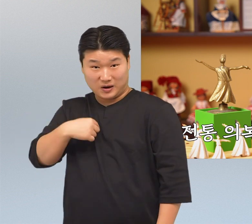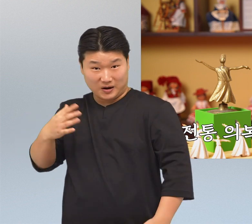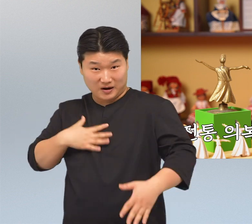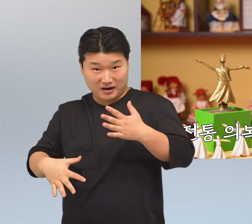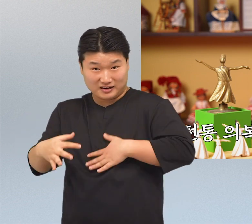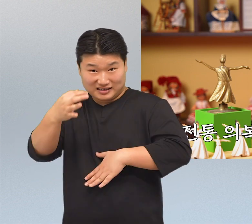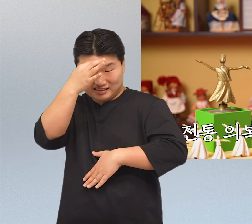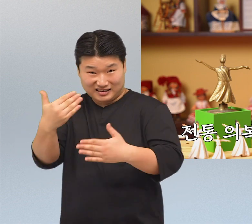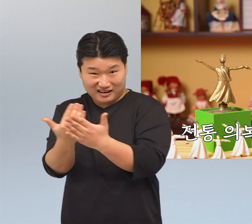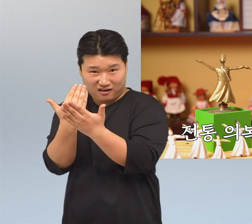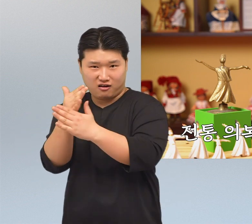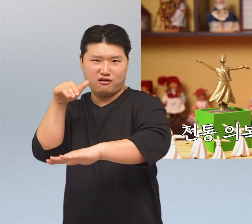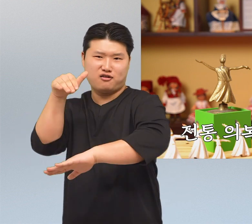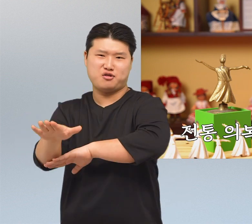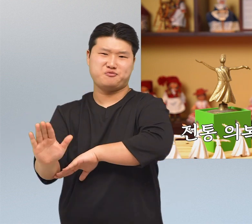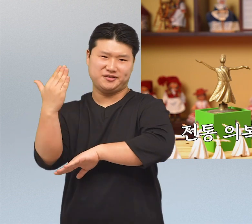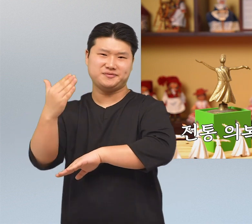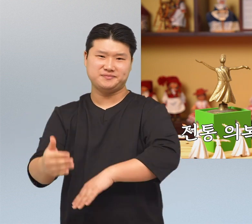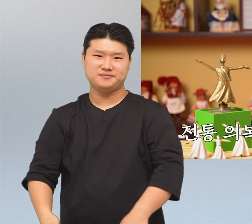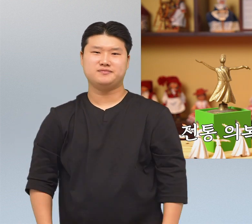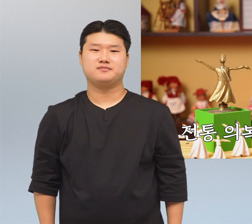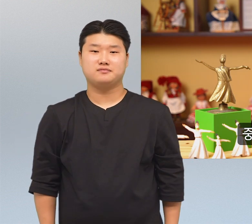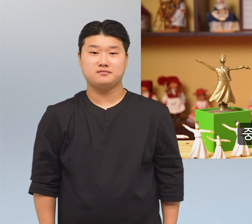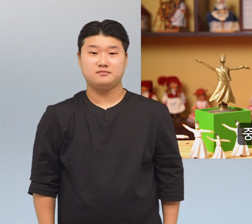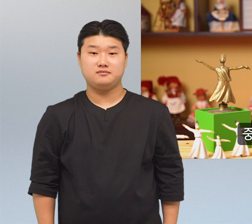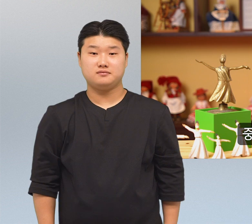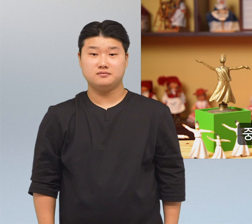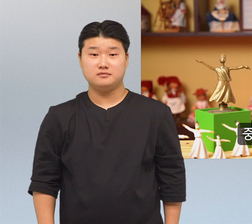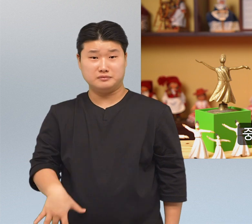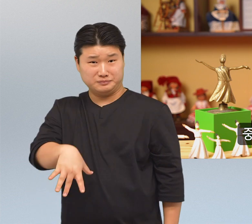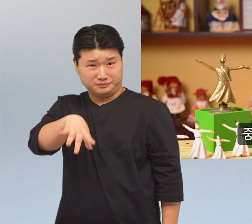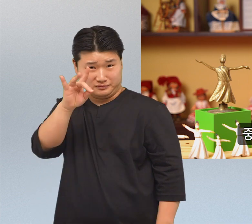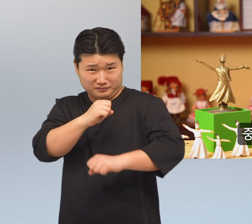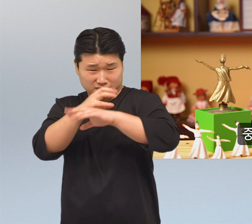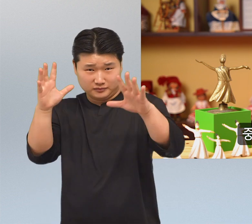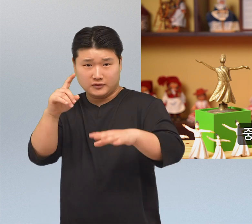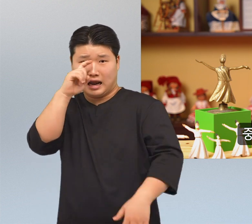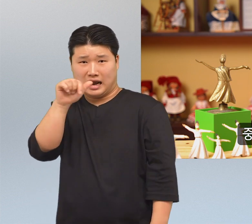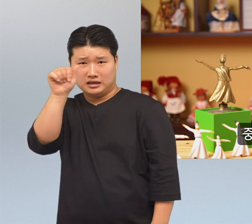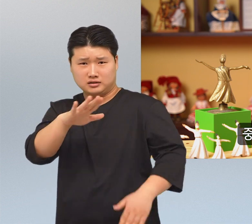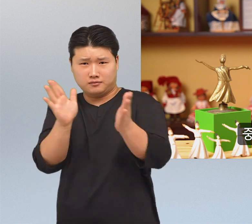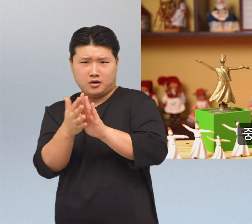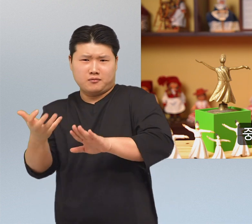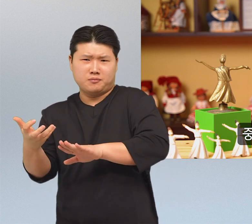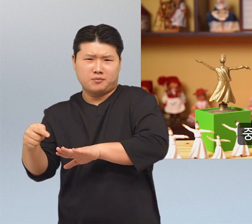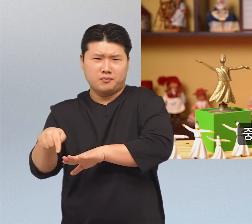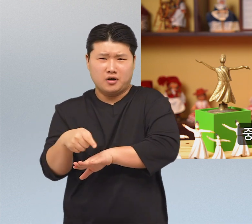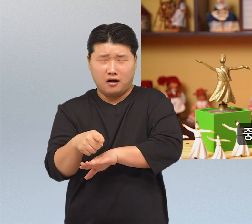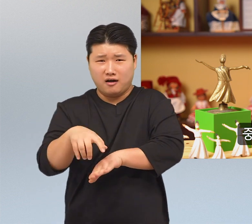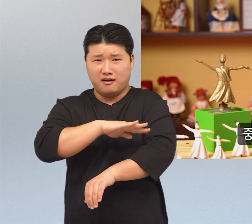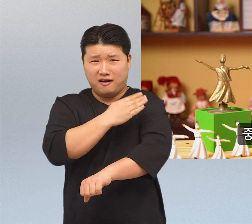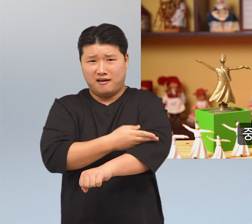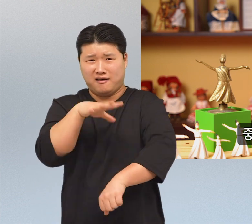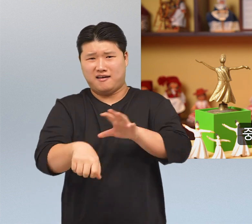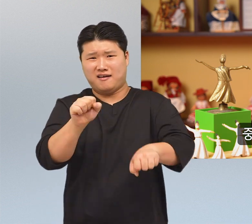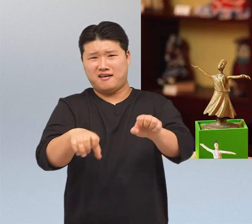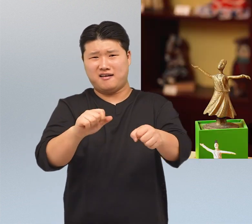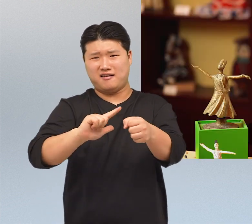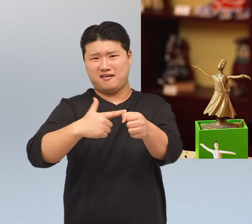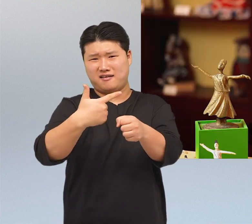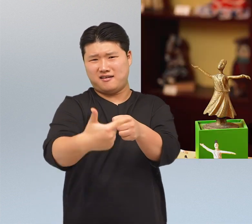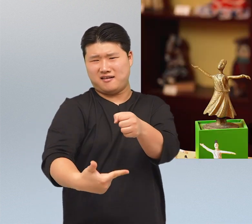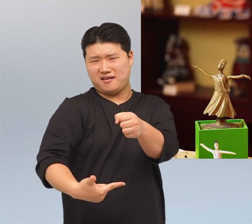의복의 쇠퇴와 함께 저물어 갔습니다. 중앙아시아에서 시작해 숨가쁘게 세력을